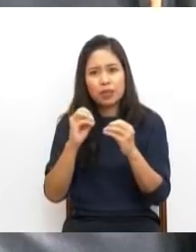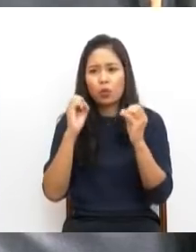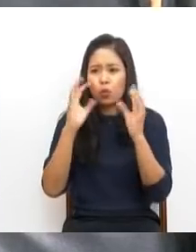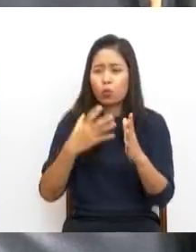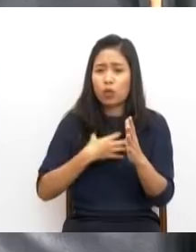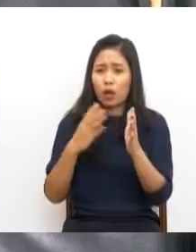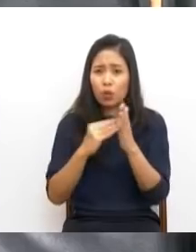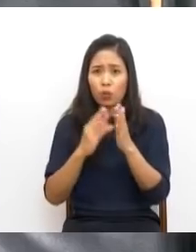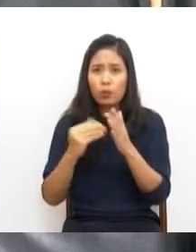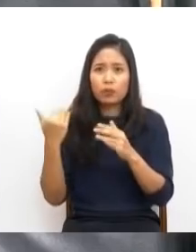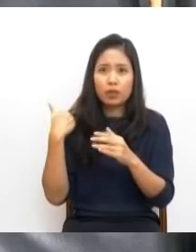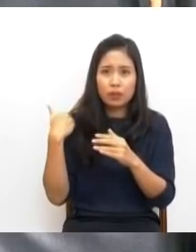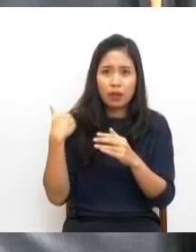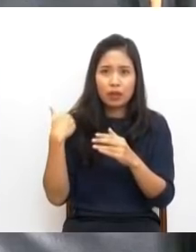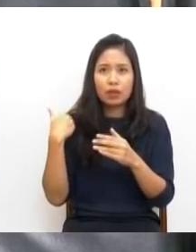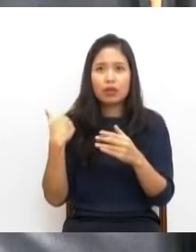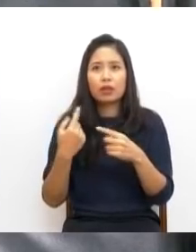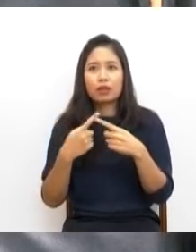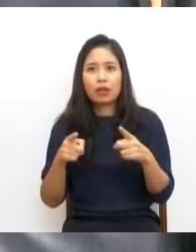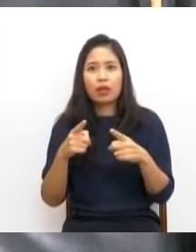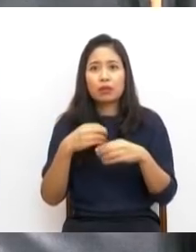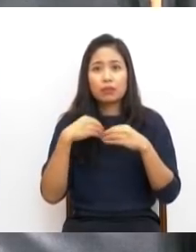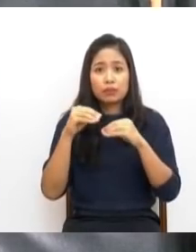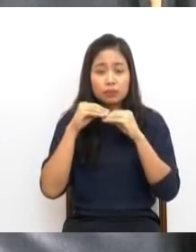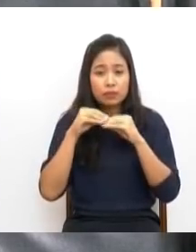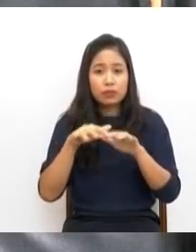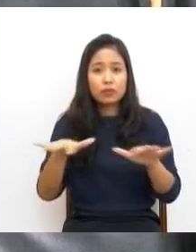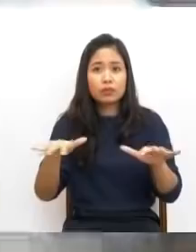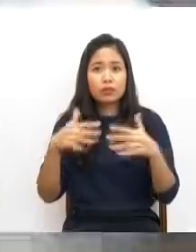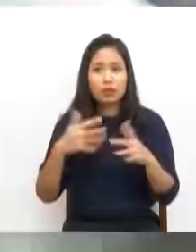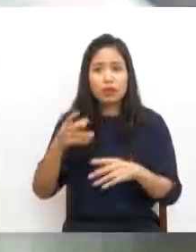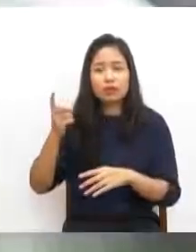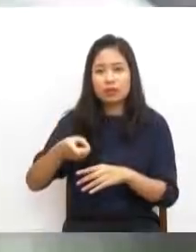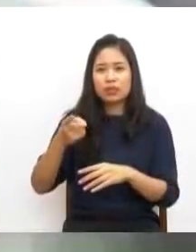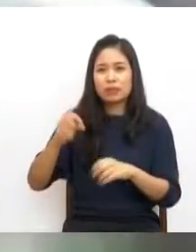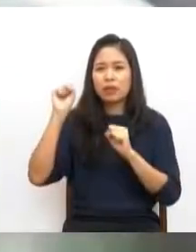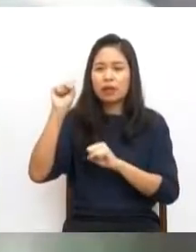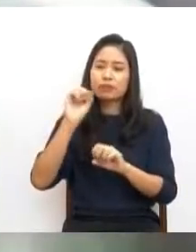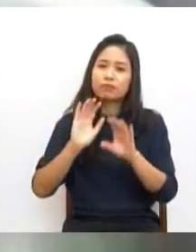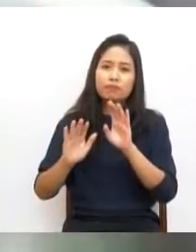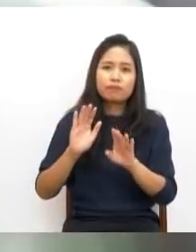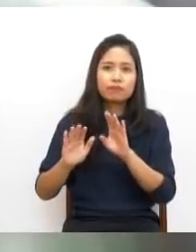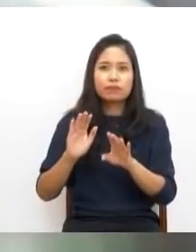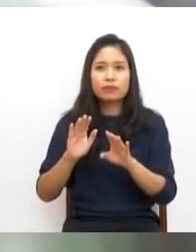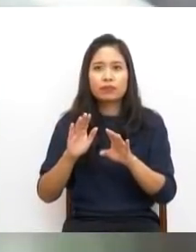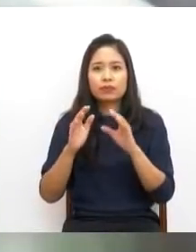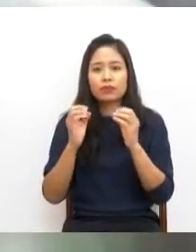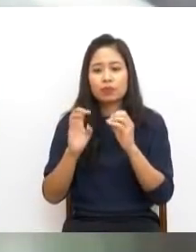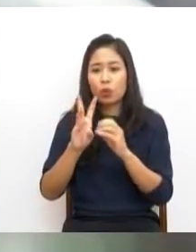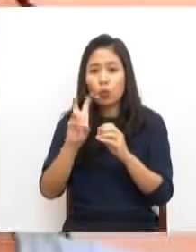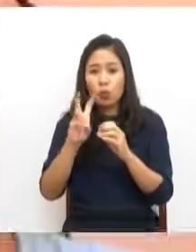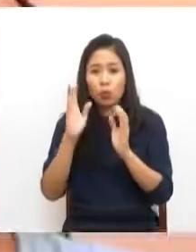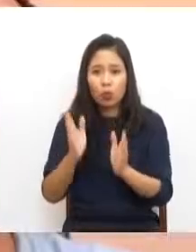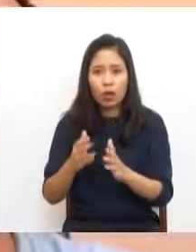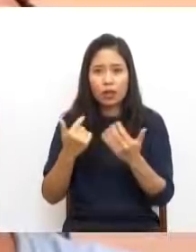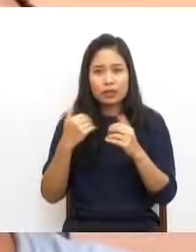าแต่ว่าผลตอบรับดีมากคือหลังจากประกาศไปเนี่ยจริงๆแล้วปกติเราจะอบรมประมาณ600คน ครับผม รอบนี้เราก็ขยายให้มากขึ้นก็อบรมประ